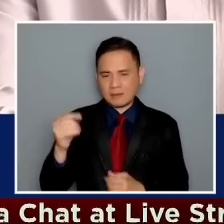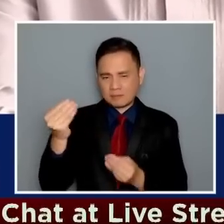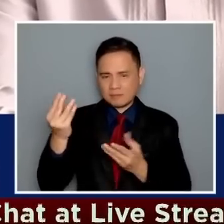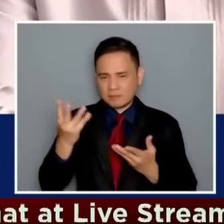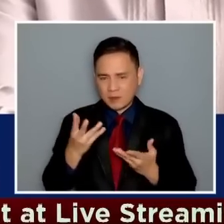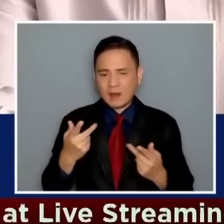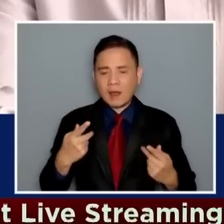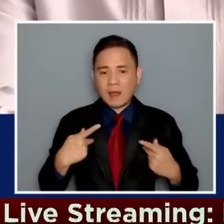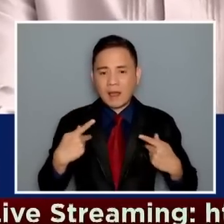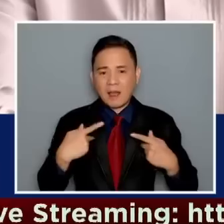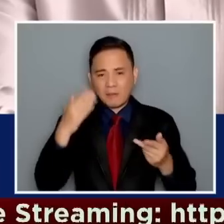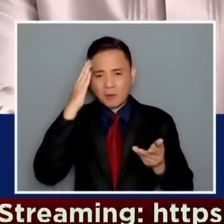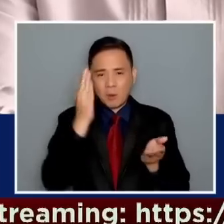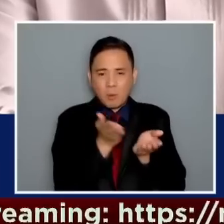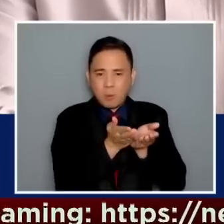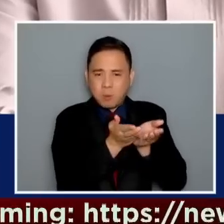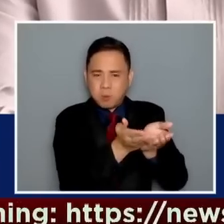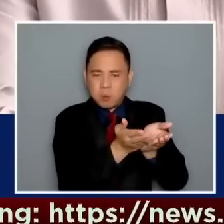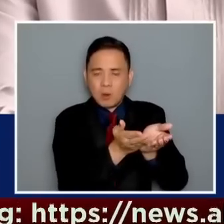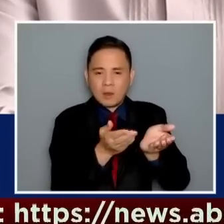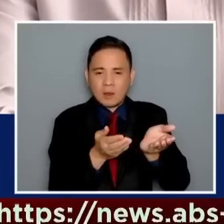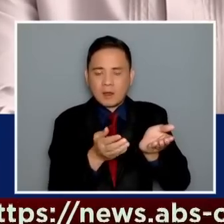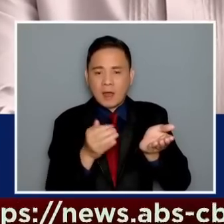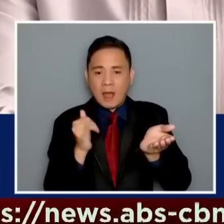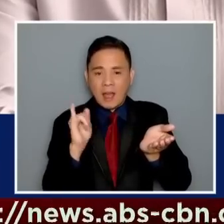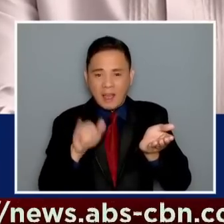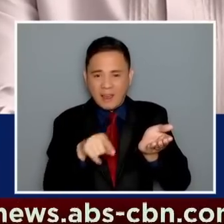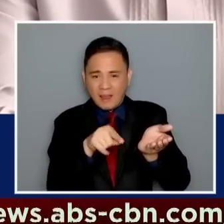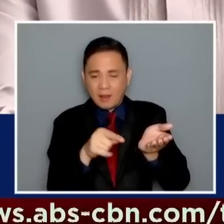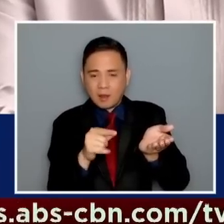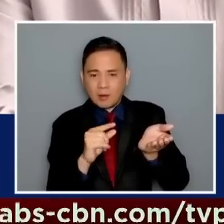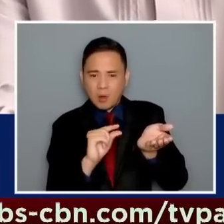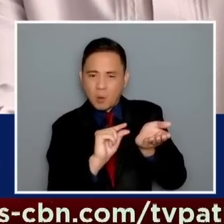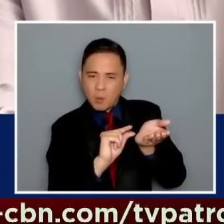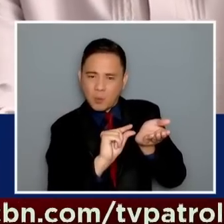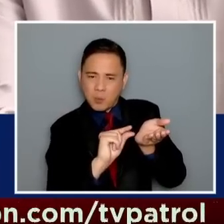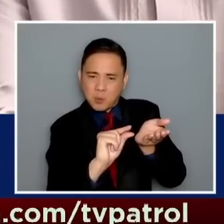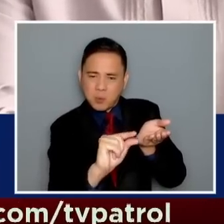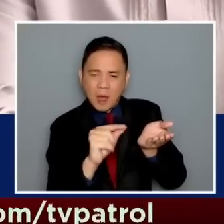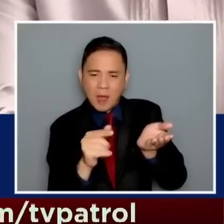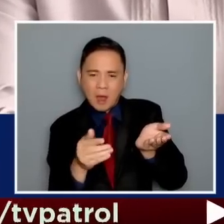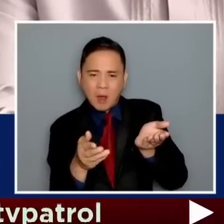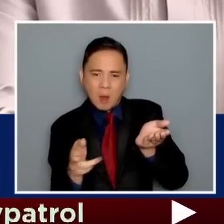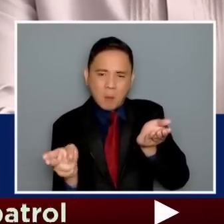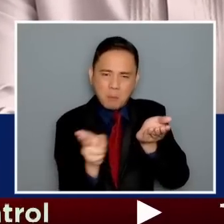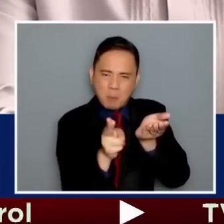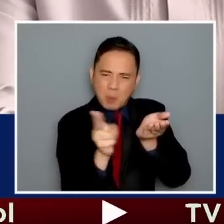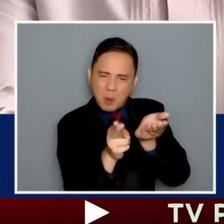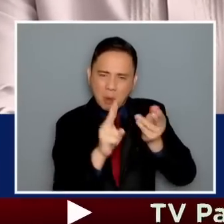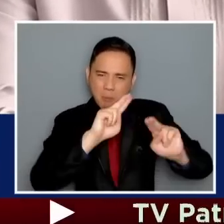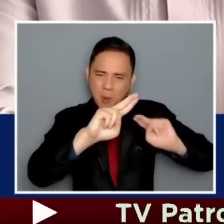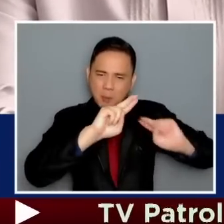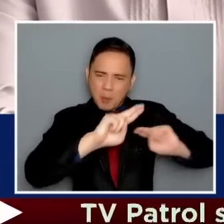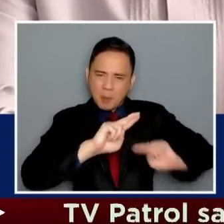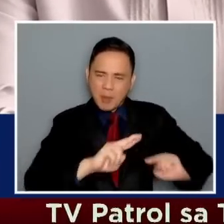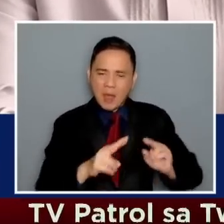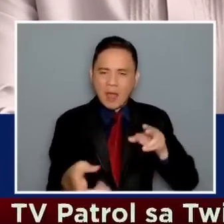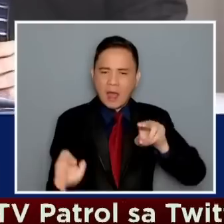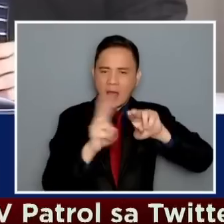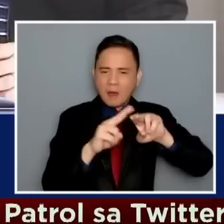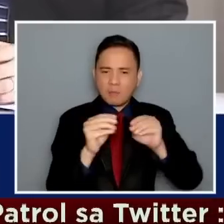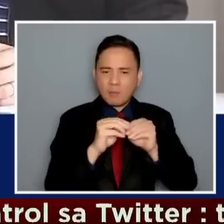yan para mas malaki ang kapasidad niya na magkarga ng mga fuels at saka